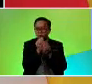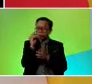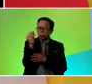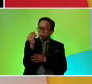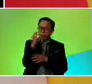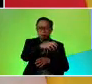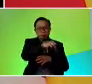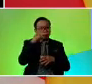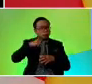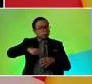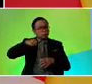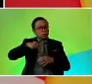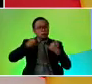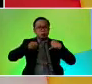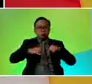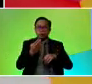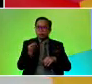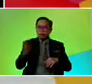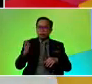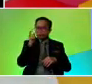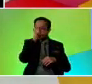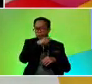baik dan penjualan barang-barang tiruan